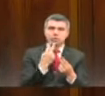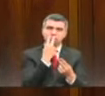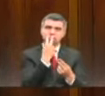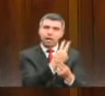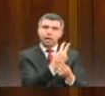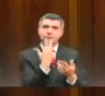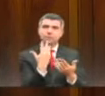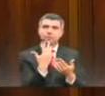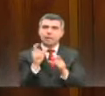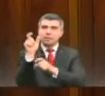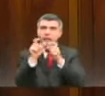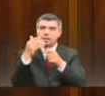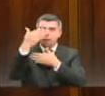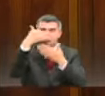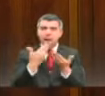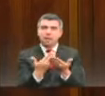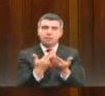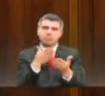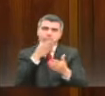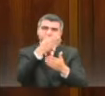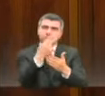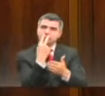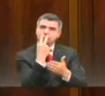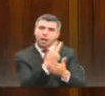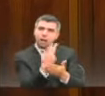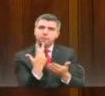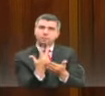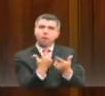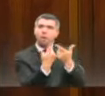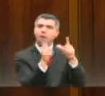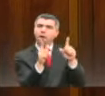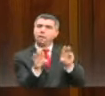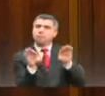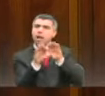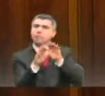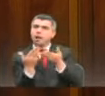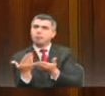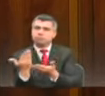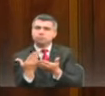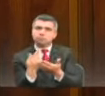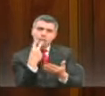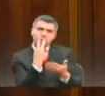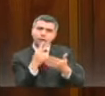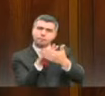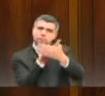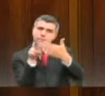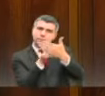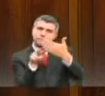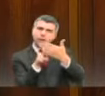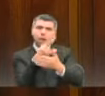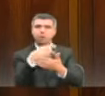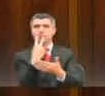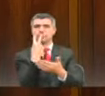أو كانوا مواطنين متقاضين أو كان غيرهم من الاطلاع على القضايا،